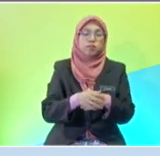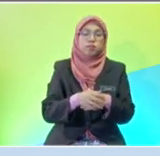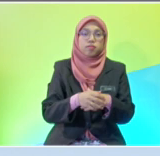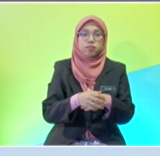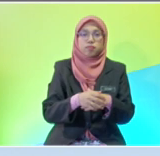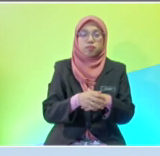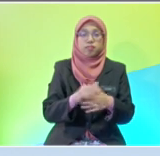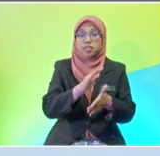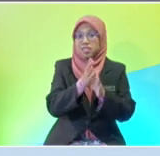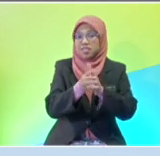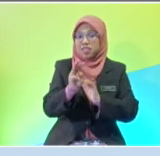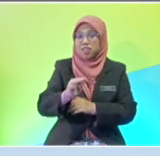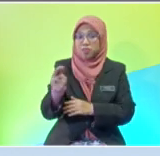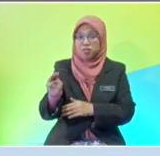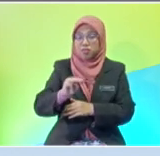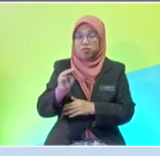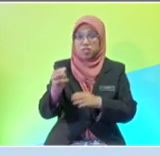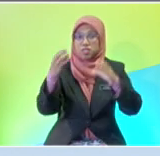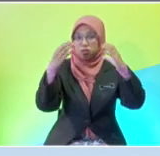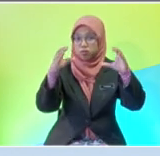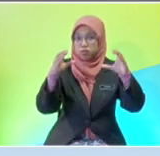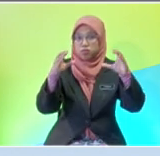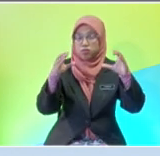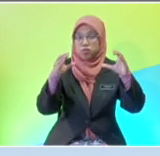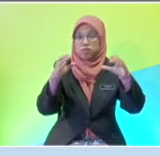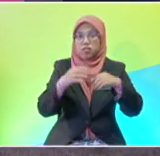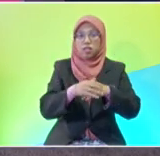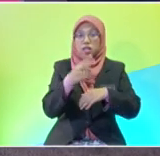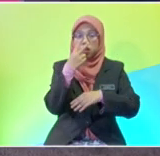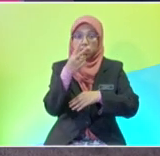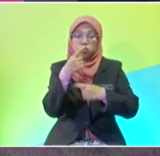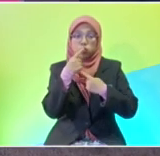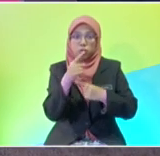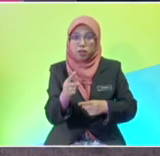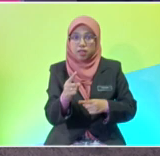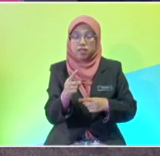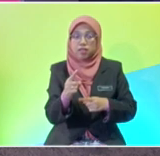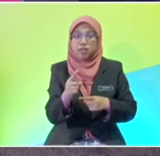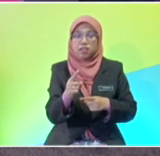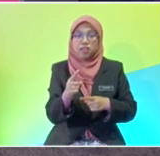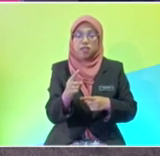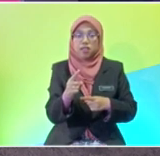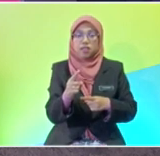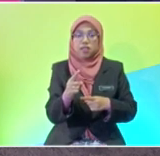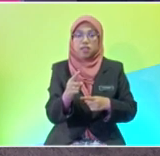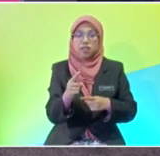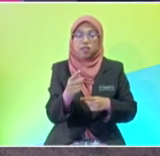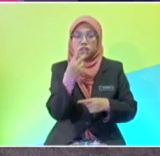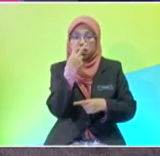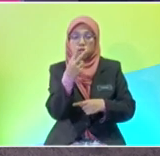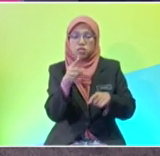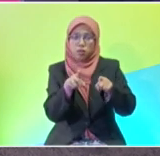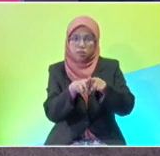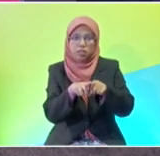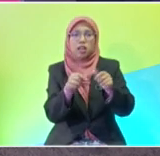anak-anak murid murid-murid Cikgu bandingkan jawaban dengan jawaban yang cukup Berikan